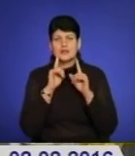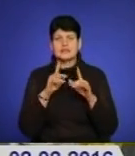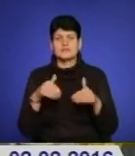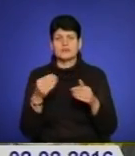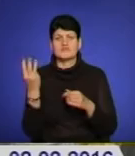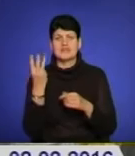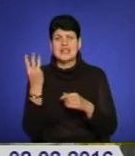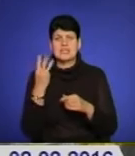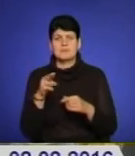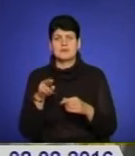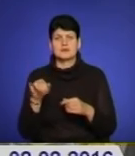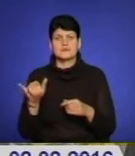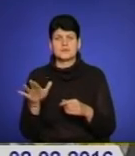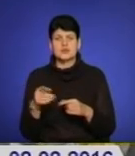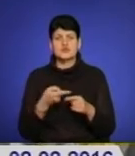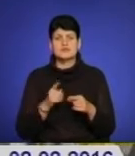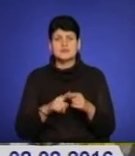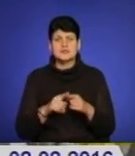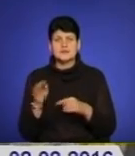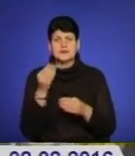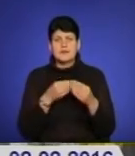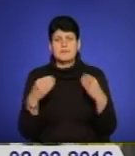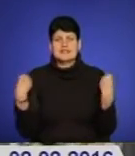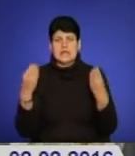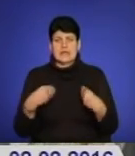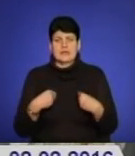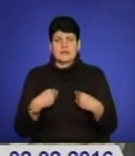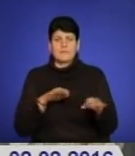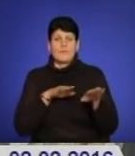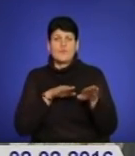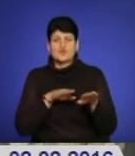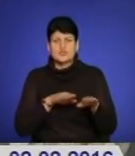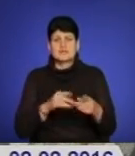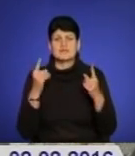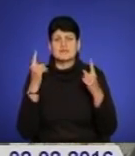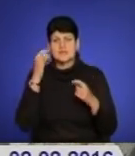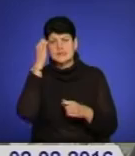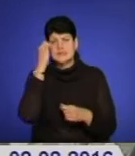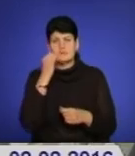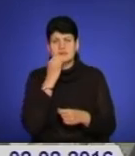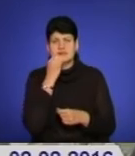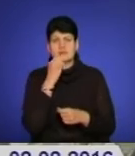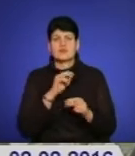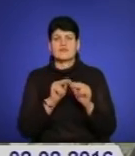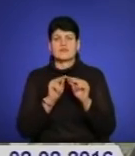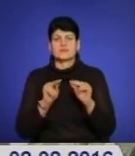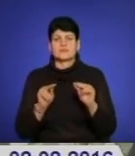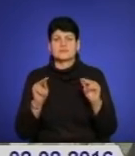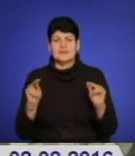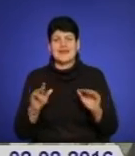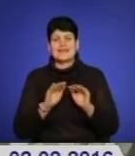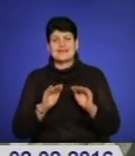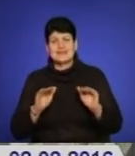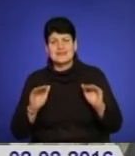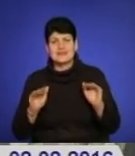училище, ось, аби ці маскалати знову ж таки пошили. Так що велике спасибі і викладацькому складу, і дітям за те,